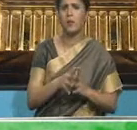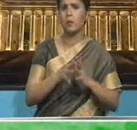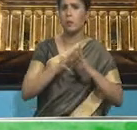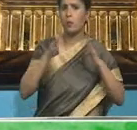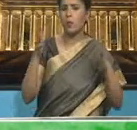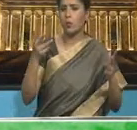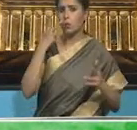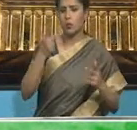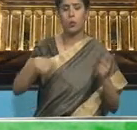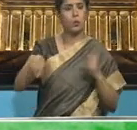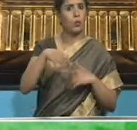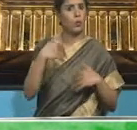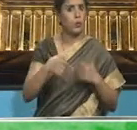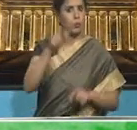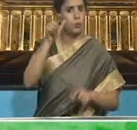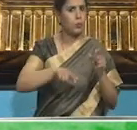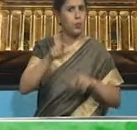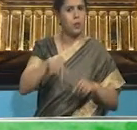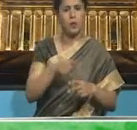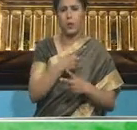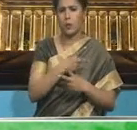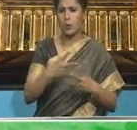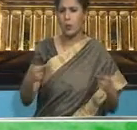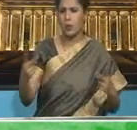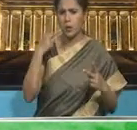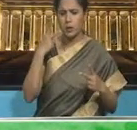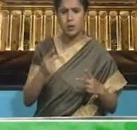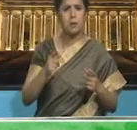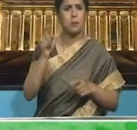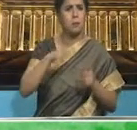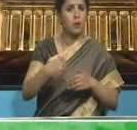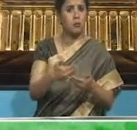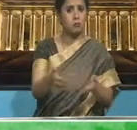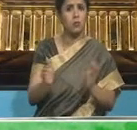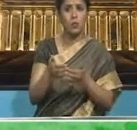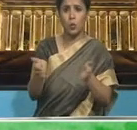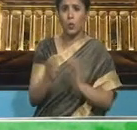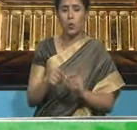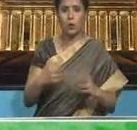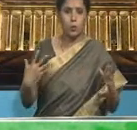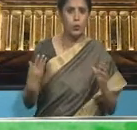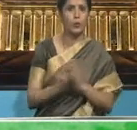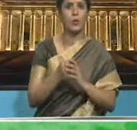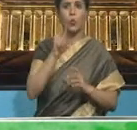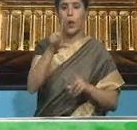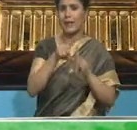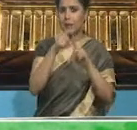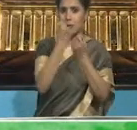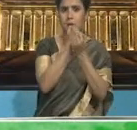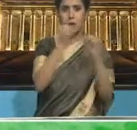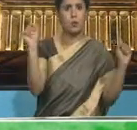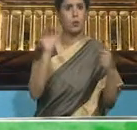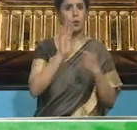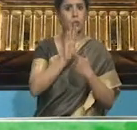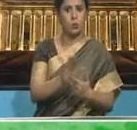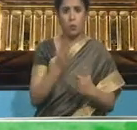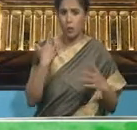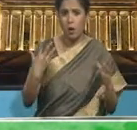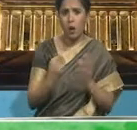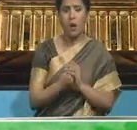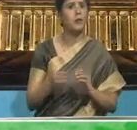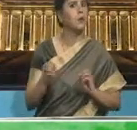में इतनी विविधताओं से भरा जनसमुदाय एक लोकतंत्र के रूप में एकजुट नहीं हुआ